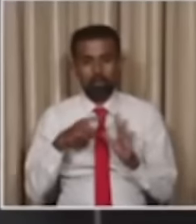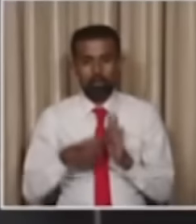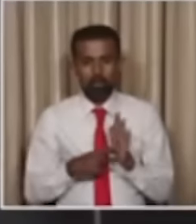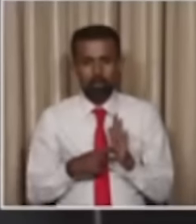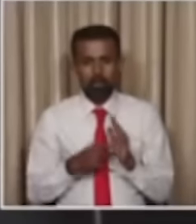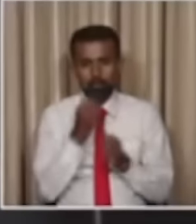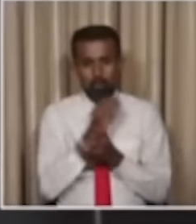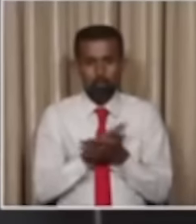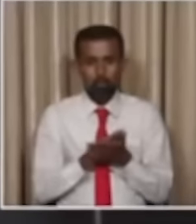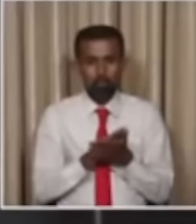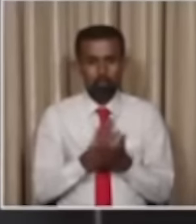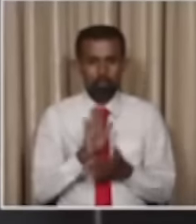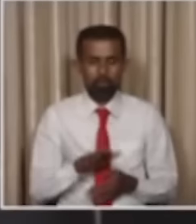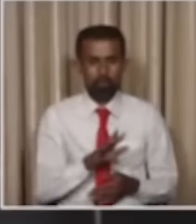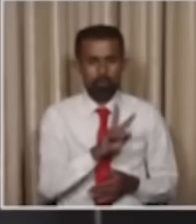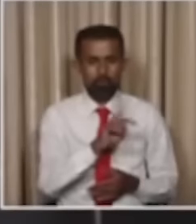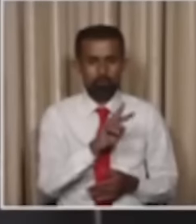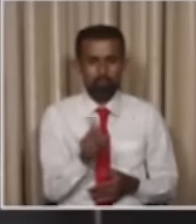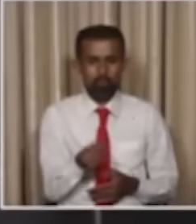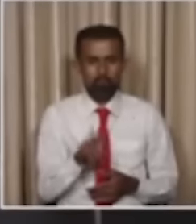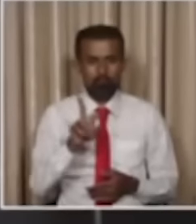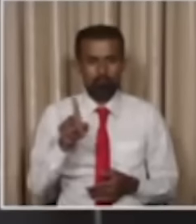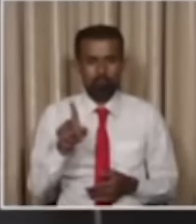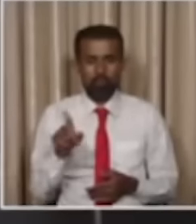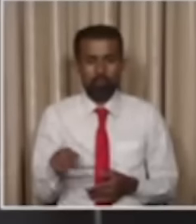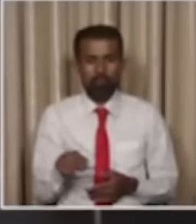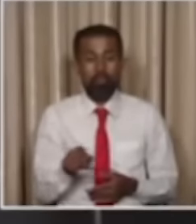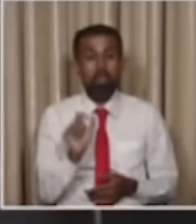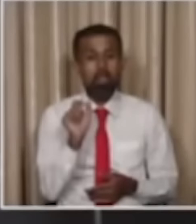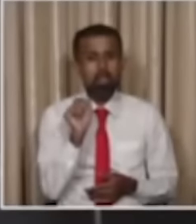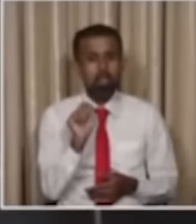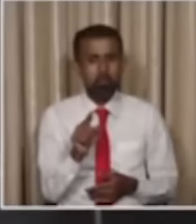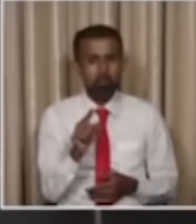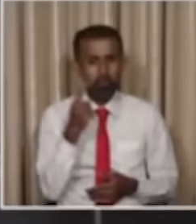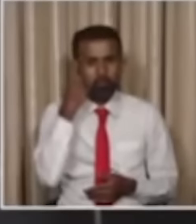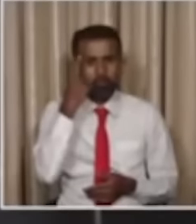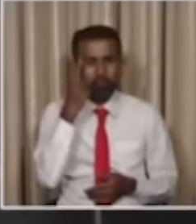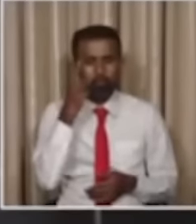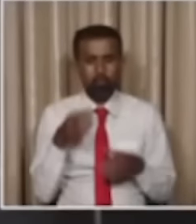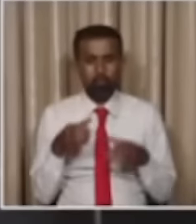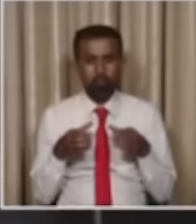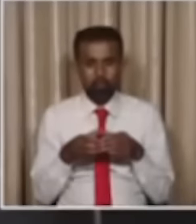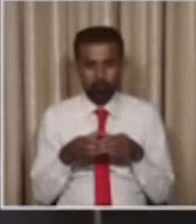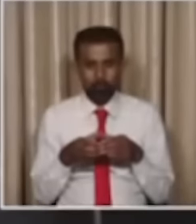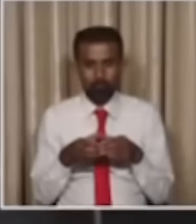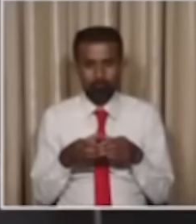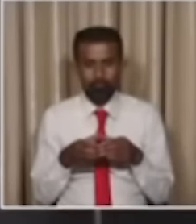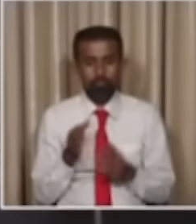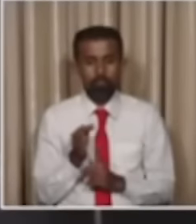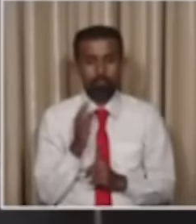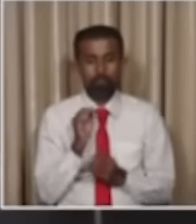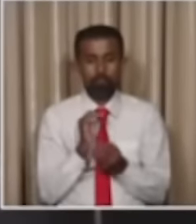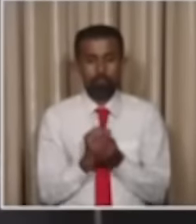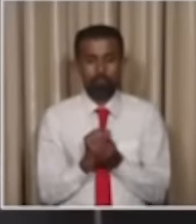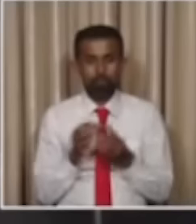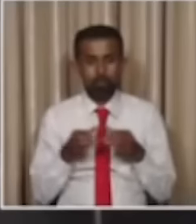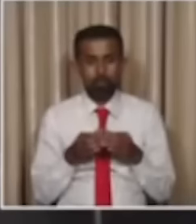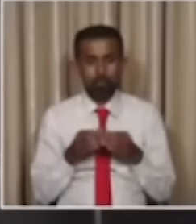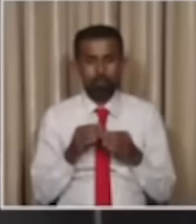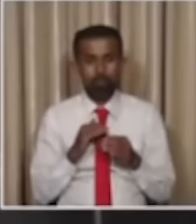20 වෙනිදායි 21 වෙනිදායි ඒ නම බුද්ධියංශයට සහ ජනාධිපති ආරක්ෂකංශයට